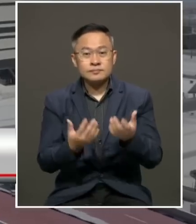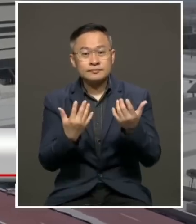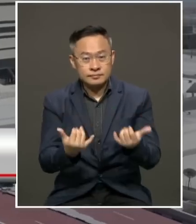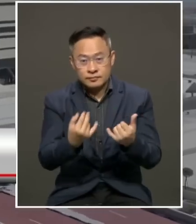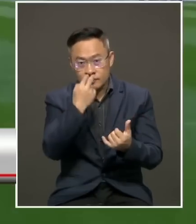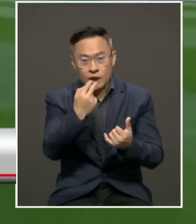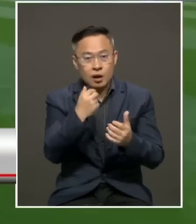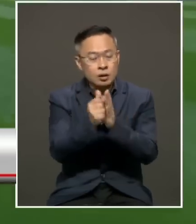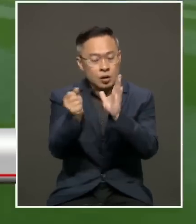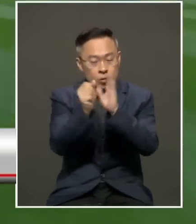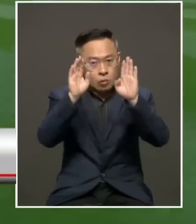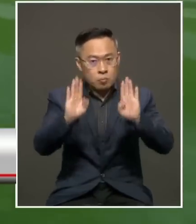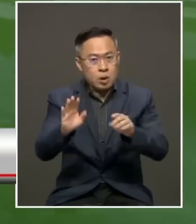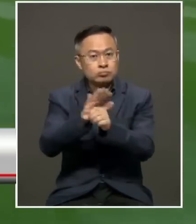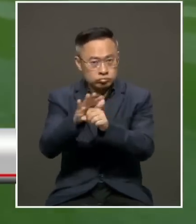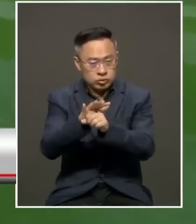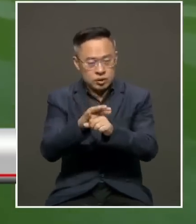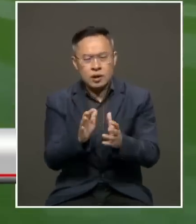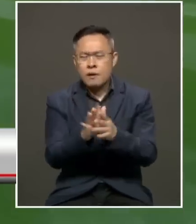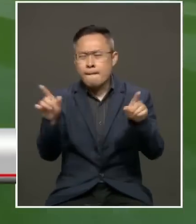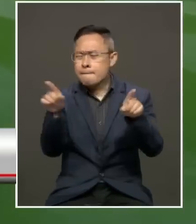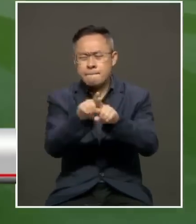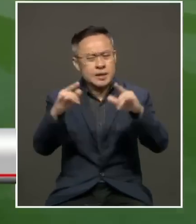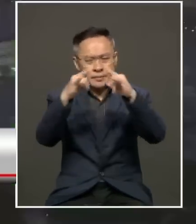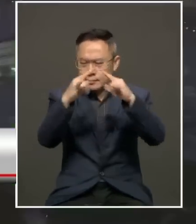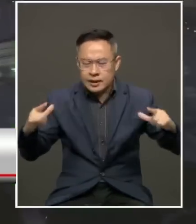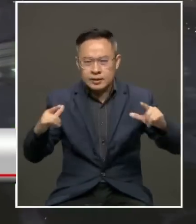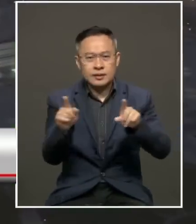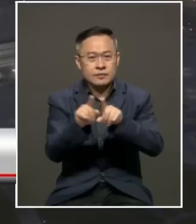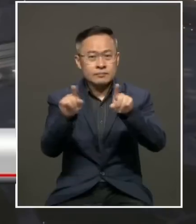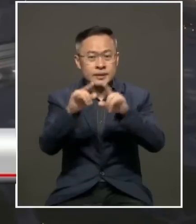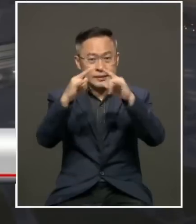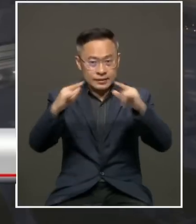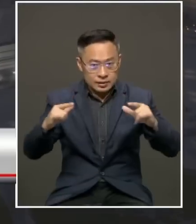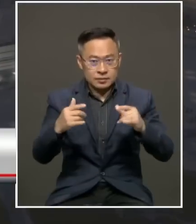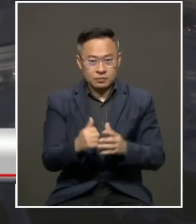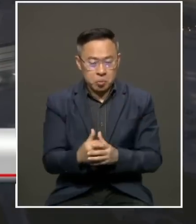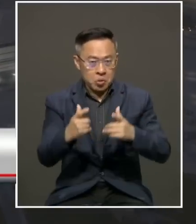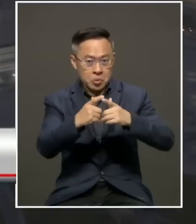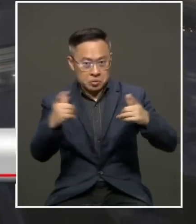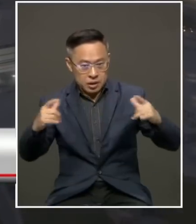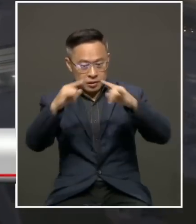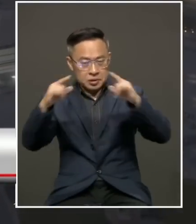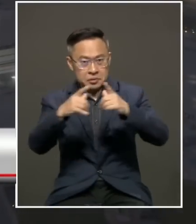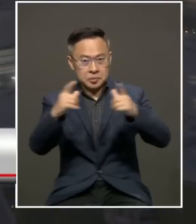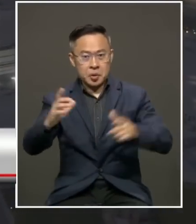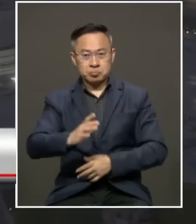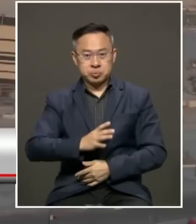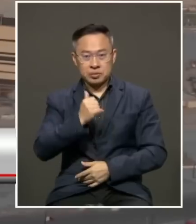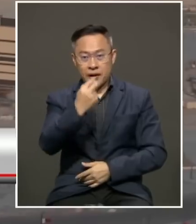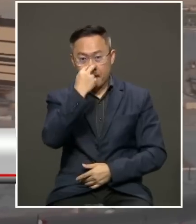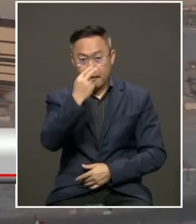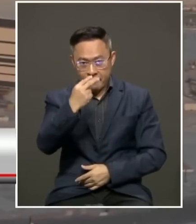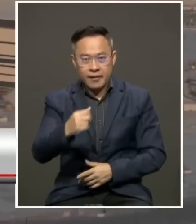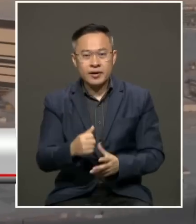แล้วก็ดูลงตัวมากคือมันรูปร่างของความเป็นๆข้อเล็กๆแล้วมันก็ดูน่ารักดีแต่พอใหญ่เฮ้ยมันดูโอ่อ่าดู